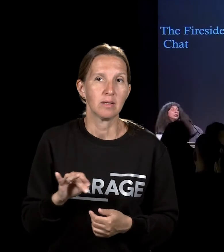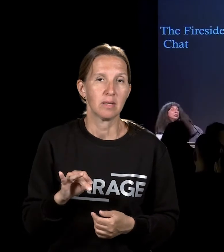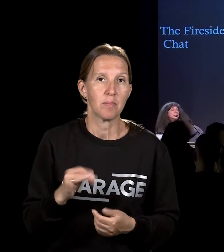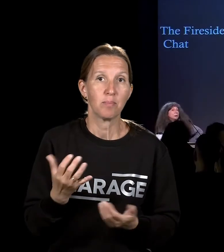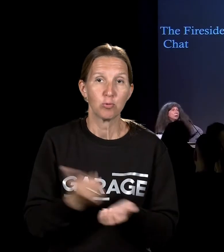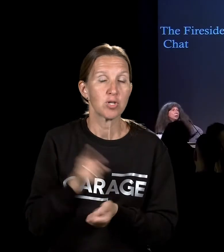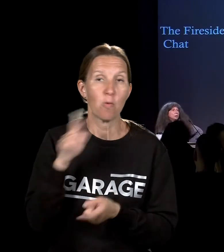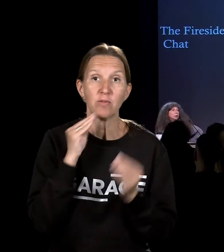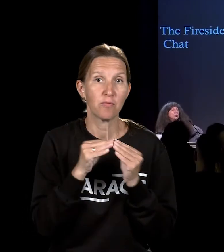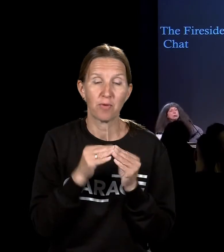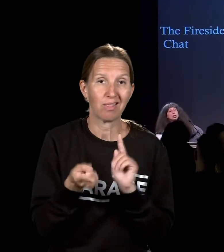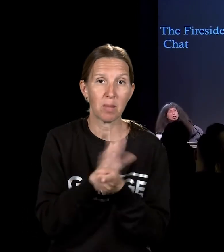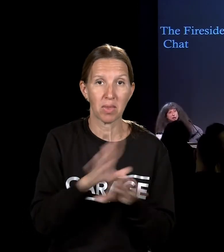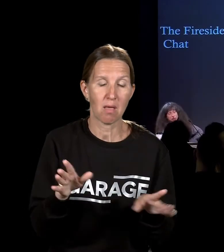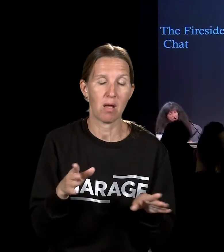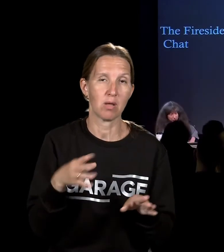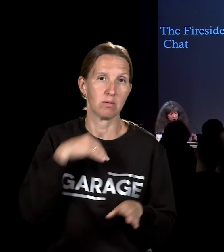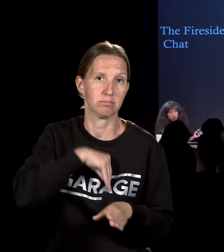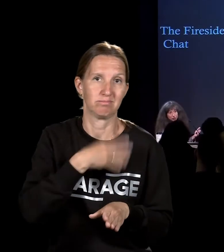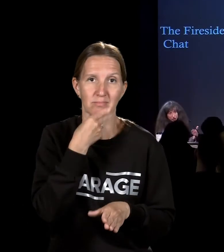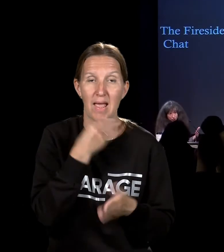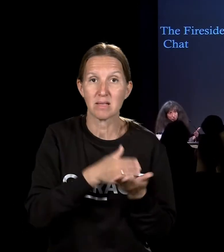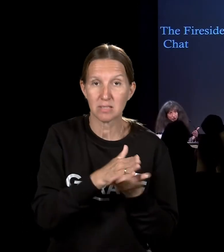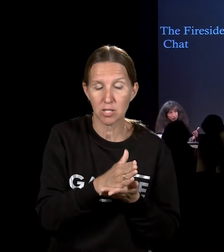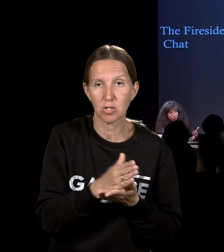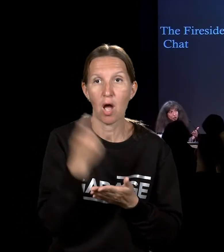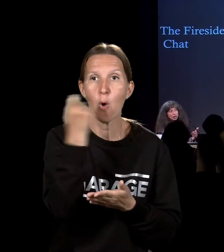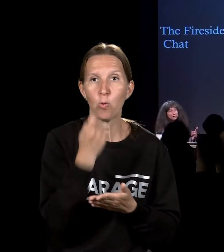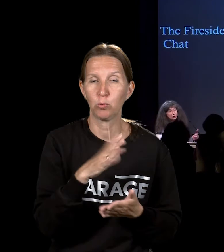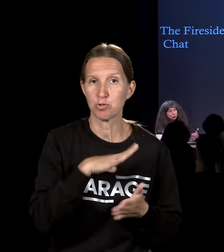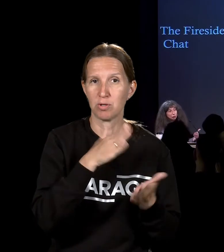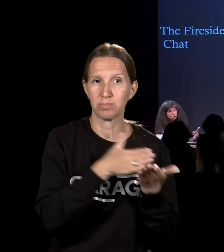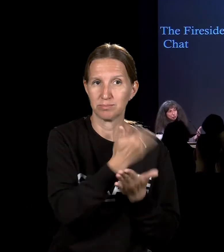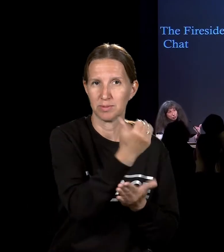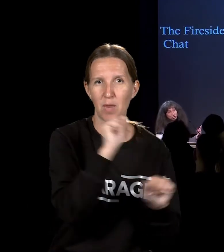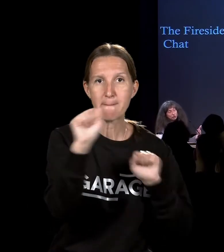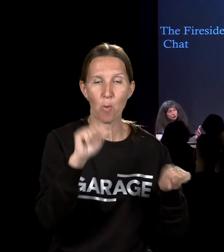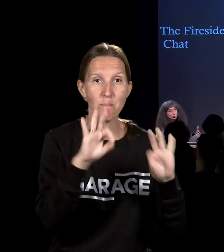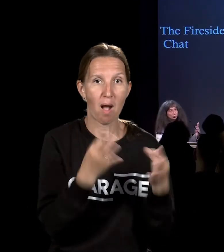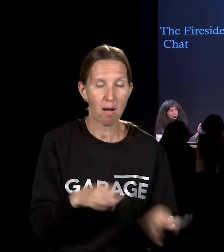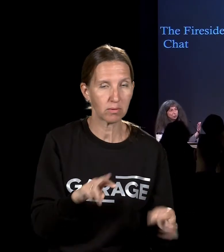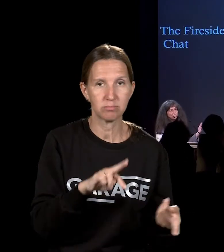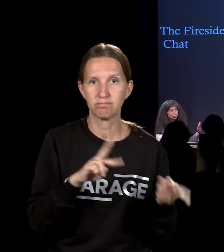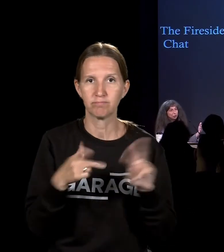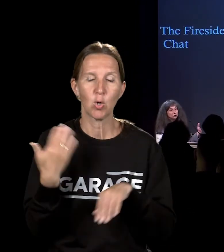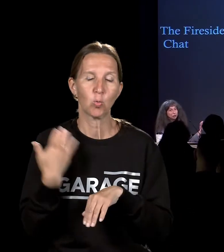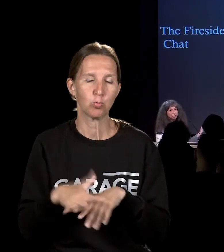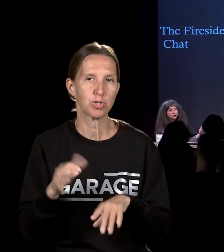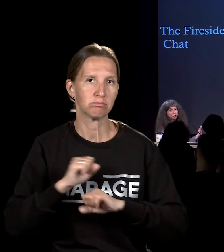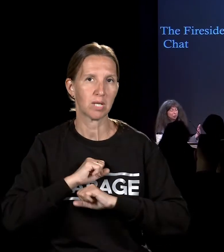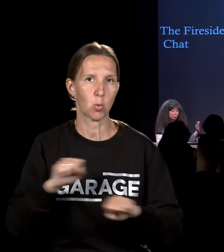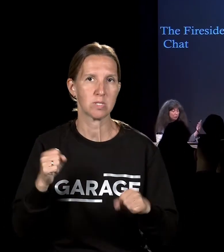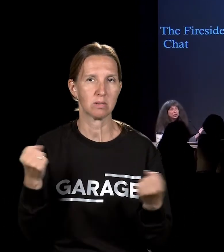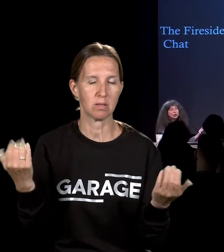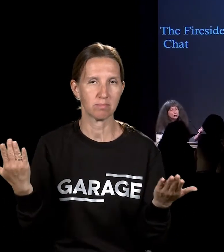позволяет ему не менять, абсолютно не меняя эстетику, из художника по партнеру стать художником, который создает эти